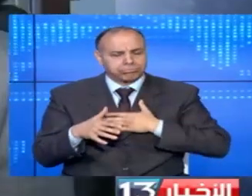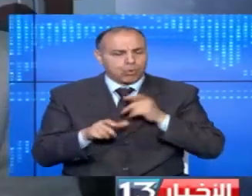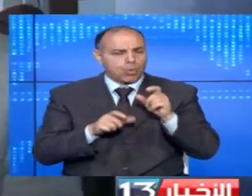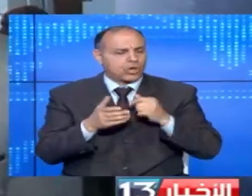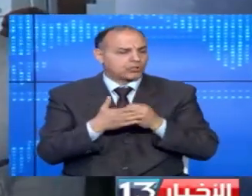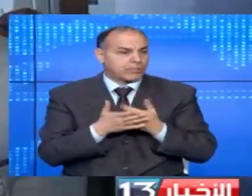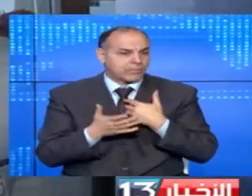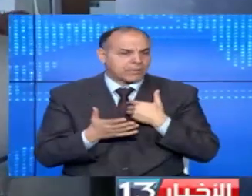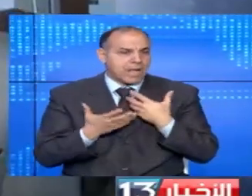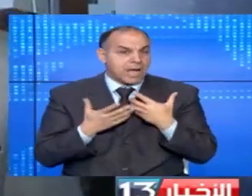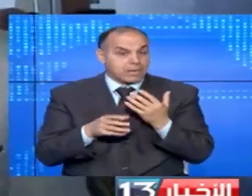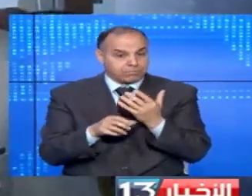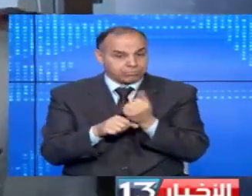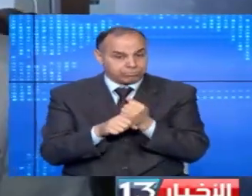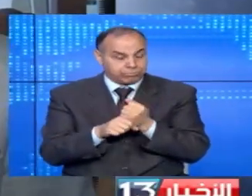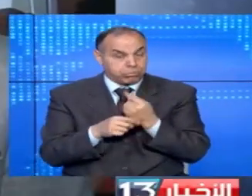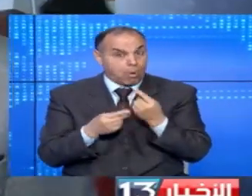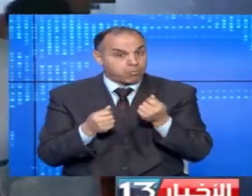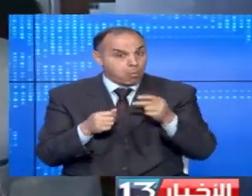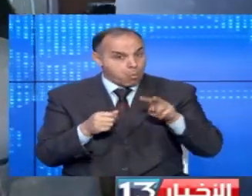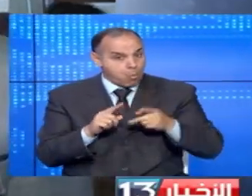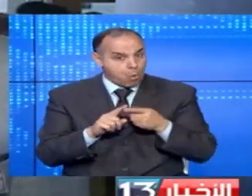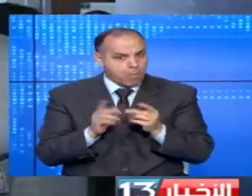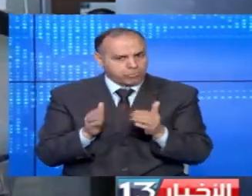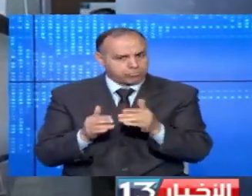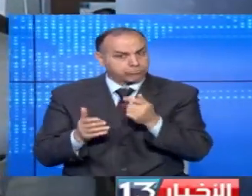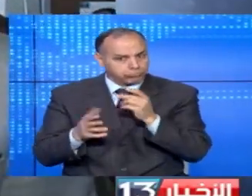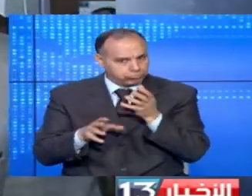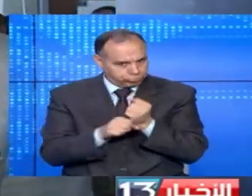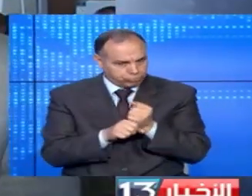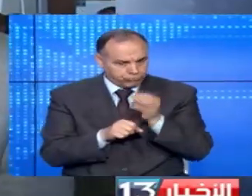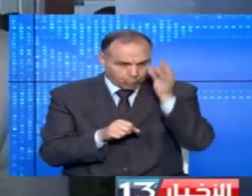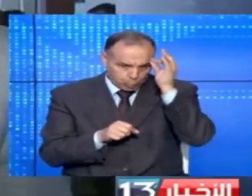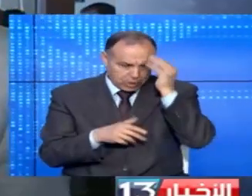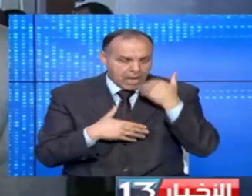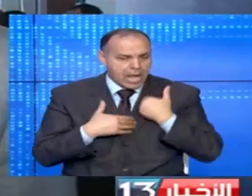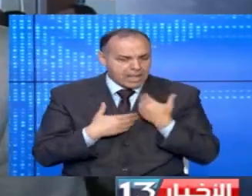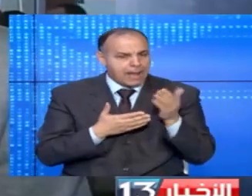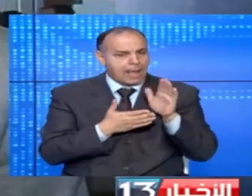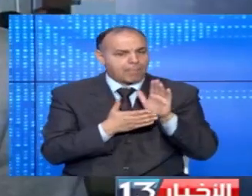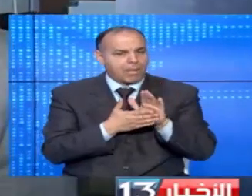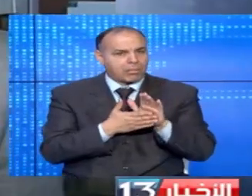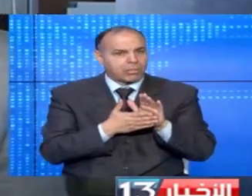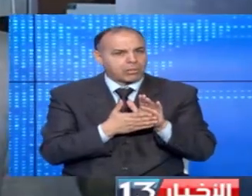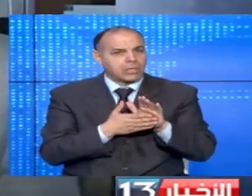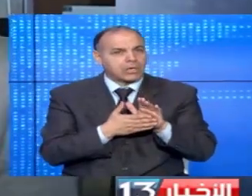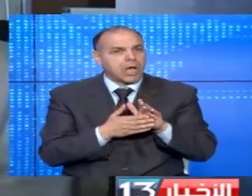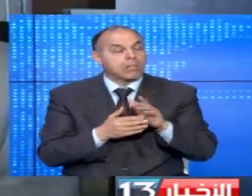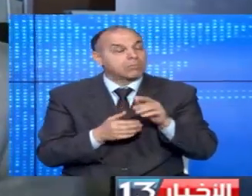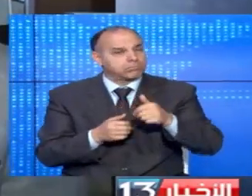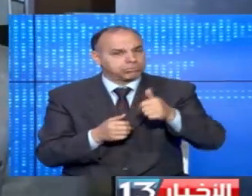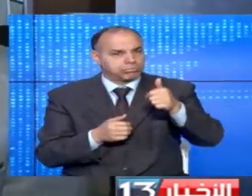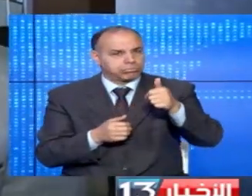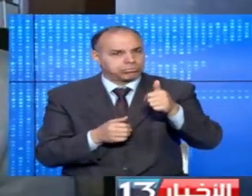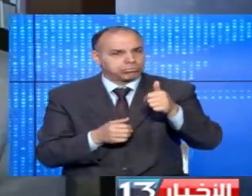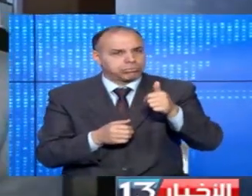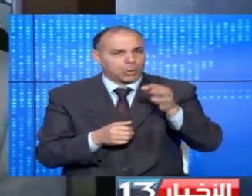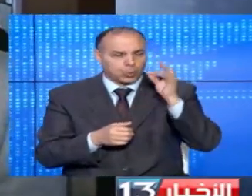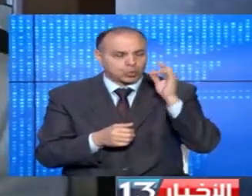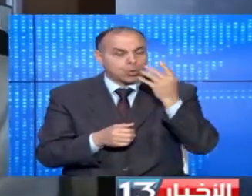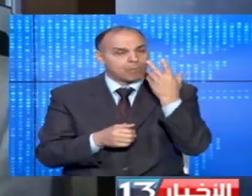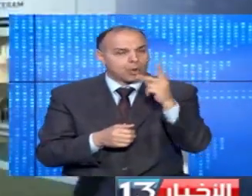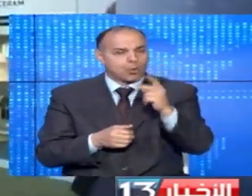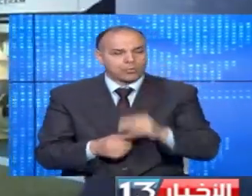واذا ك حصلنا على ما ادخال من تونس وسيمثل ذلك التبادل انه جيدا بين البلدين